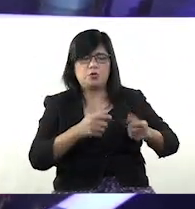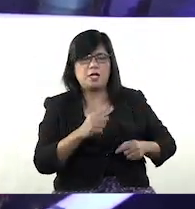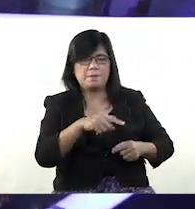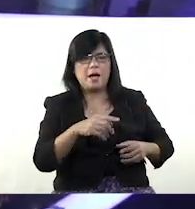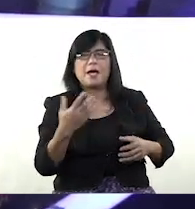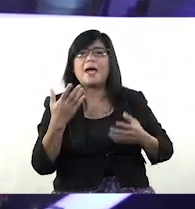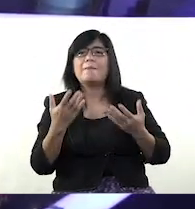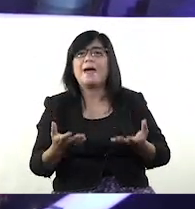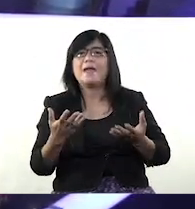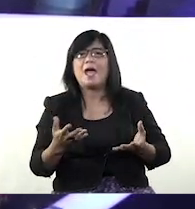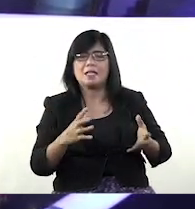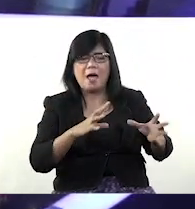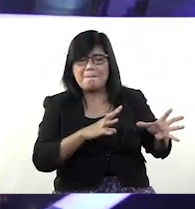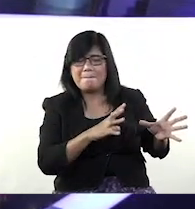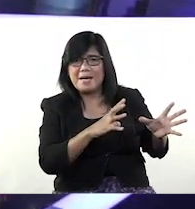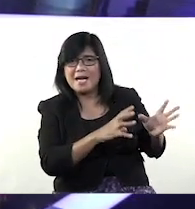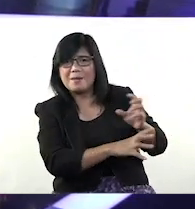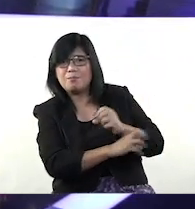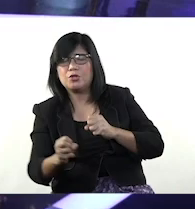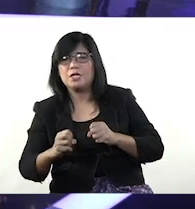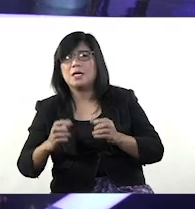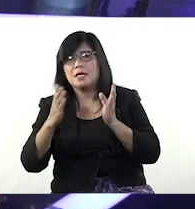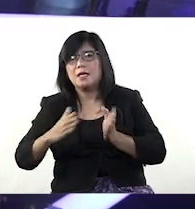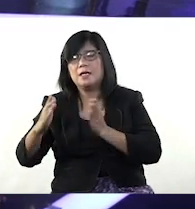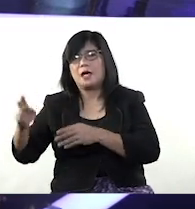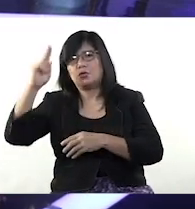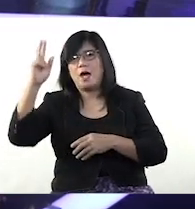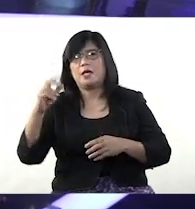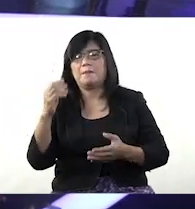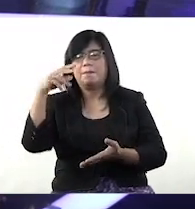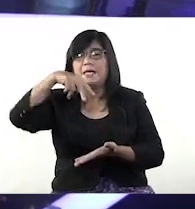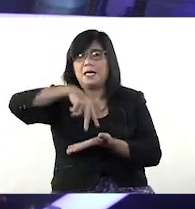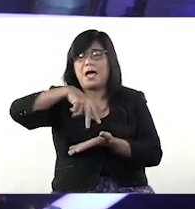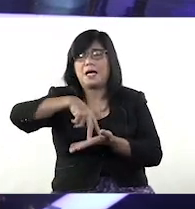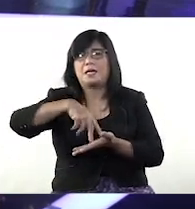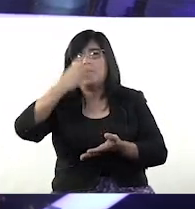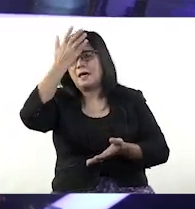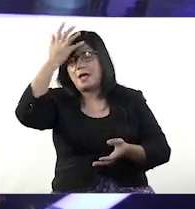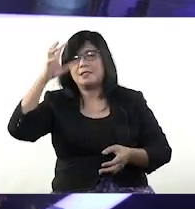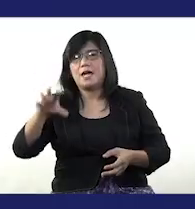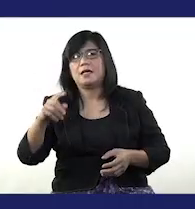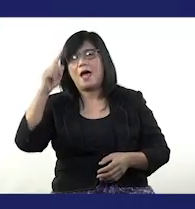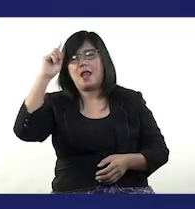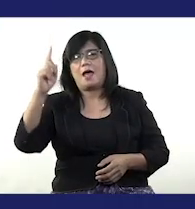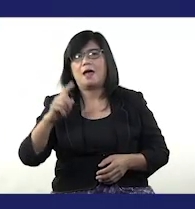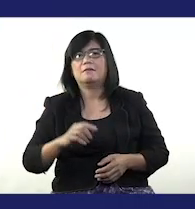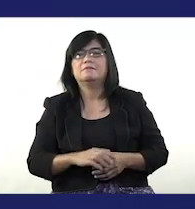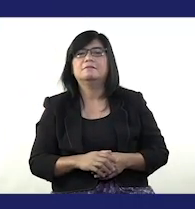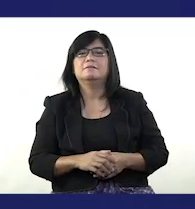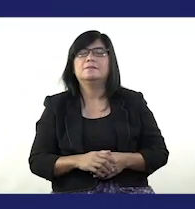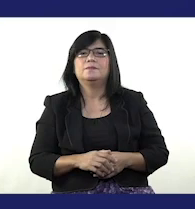kita masih hidup di dunia untuk menegakkan Kerajaan Allah dan kebenaran kekasihnya yang terakhir saya udah emosi maju kedepan